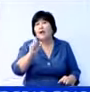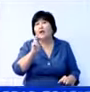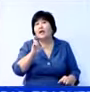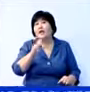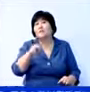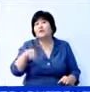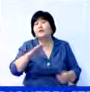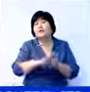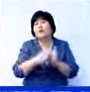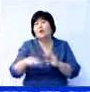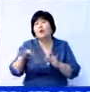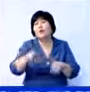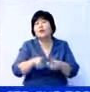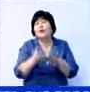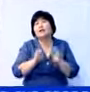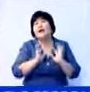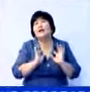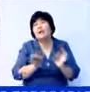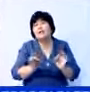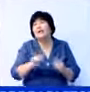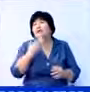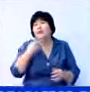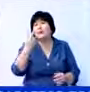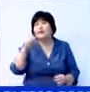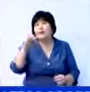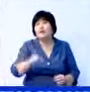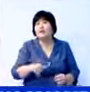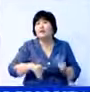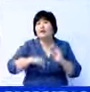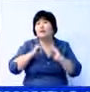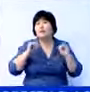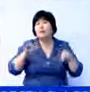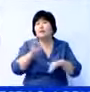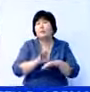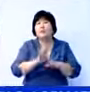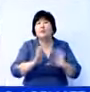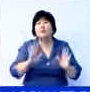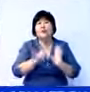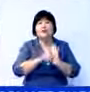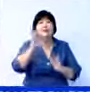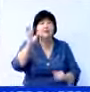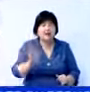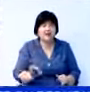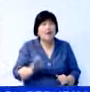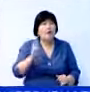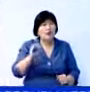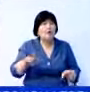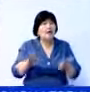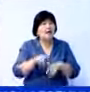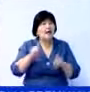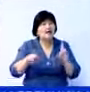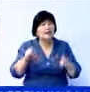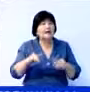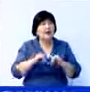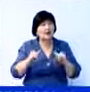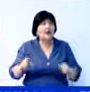Эпидситуация по области оценивается как стабильная. За последние две недели прирост больных составил не более 7%. Но все же некоторый